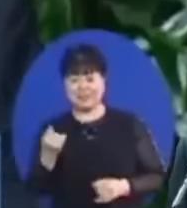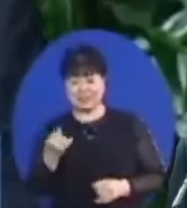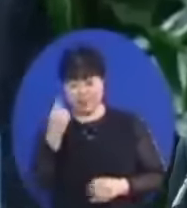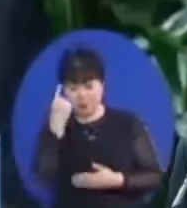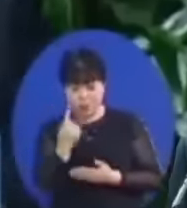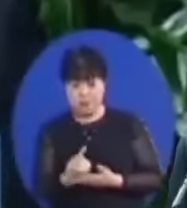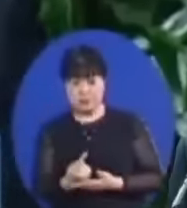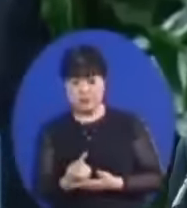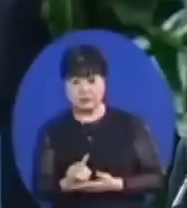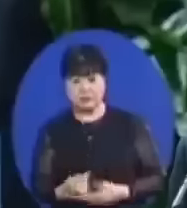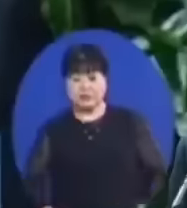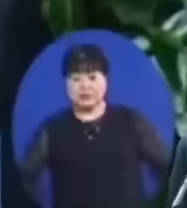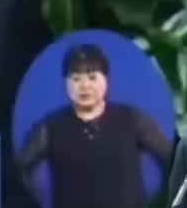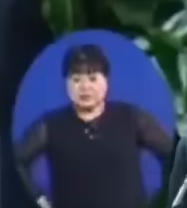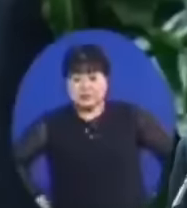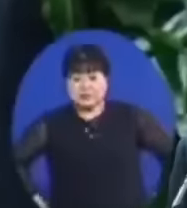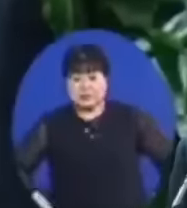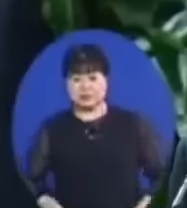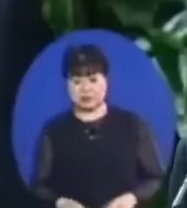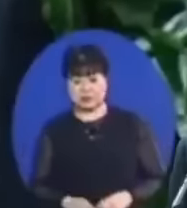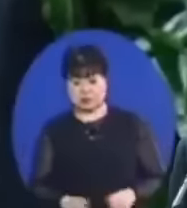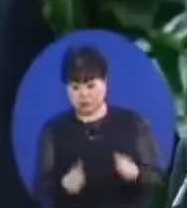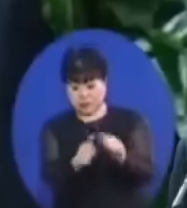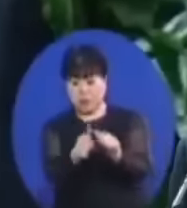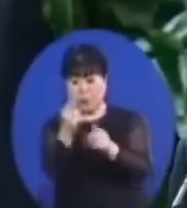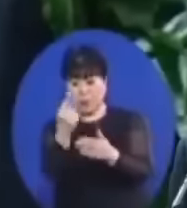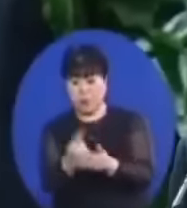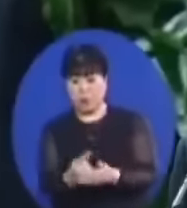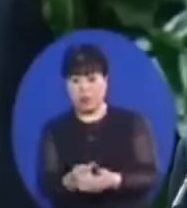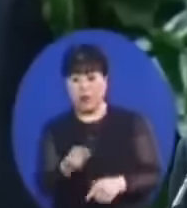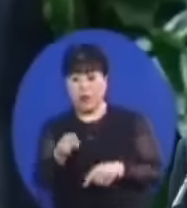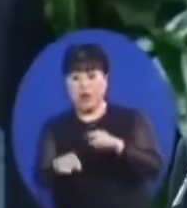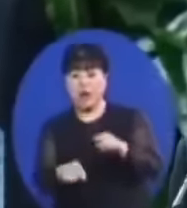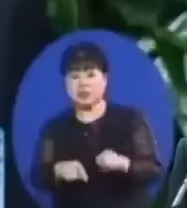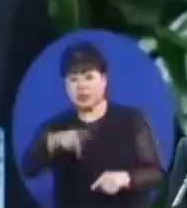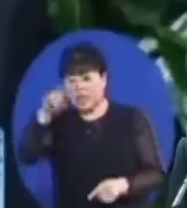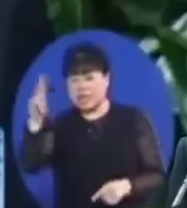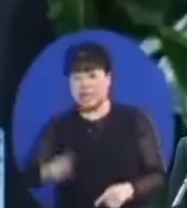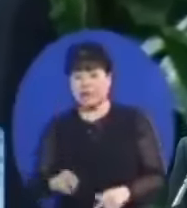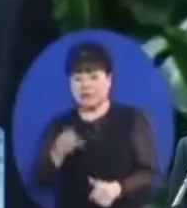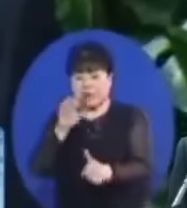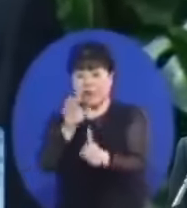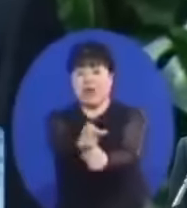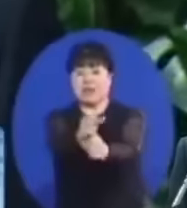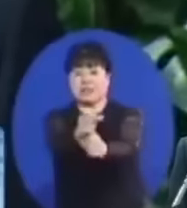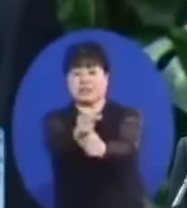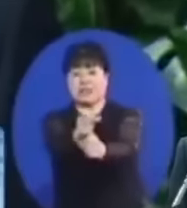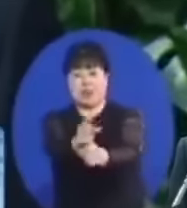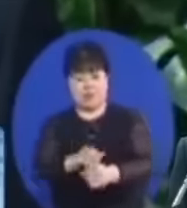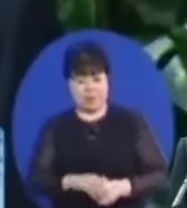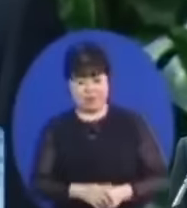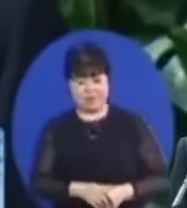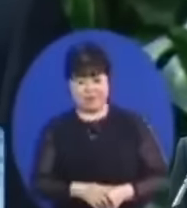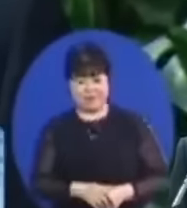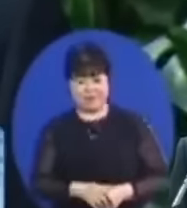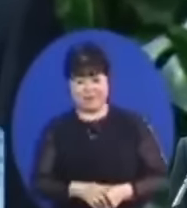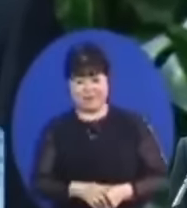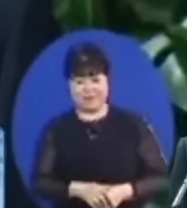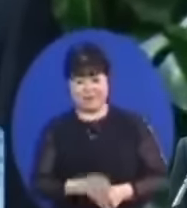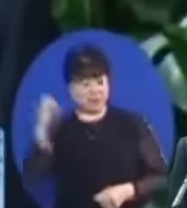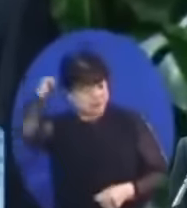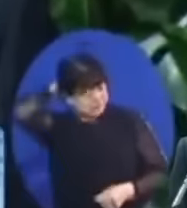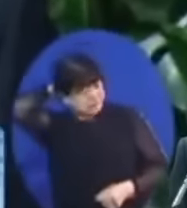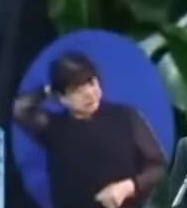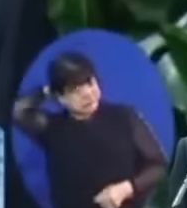한 사람 뒤지고 모른 척하고 우리 곁에 와요. 지나가는 사람들 하는데 옆에 들면 칵 크더니 우리를 잡아버려요.